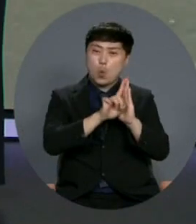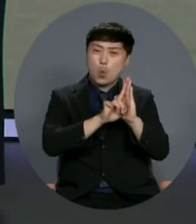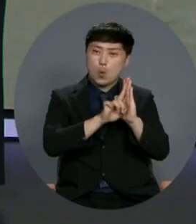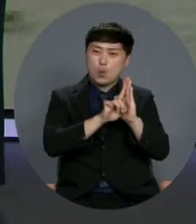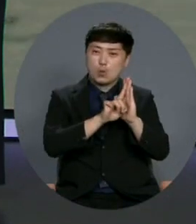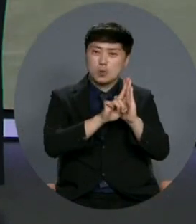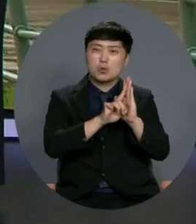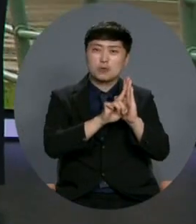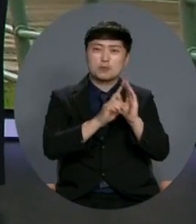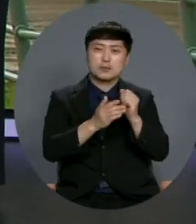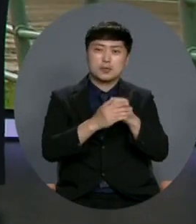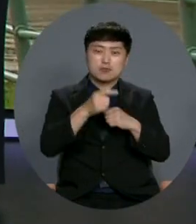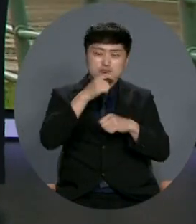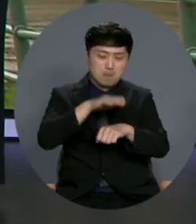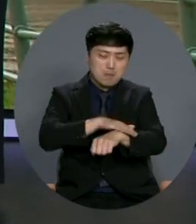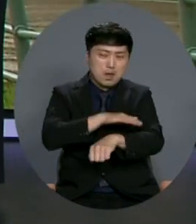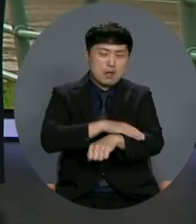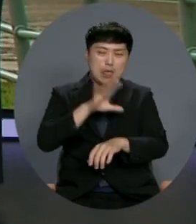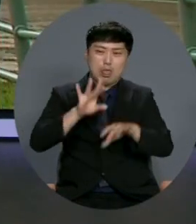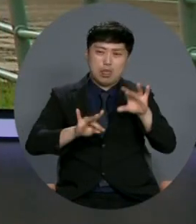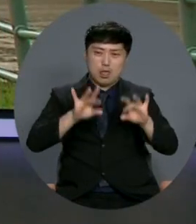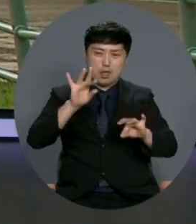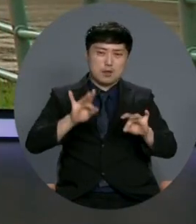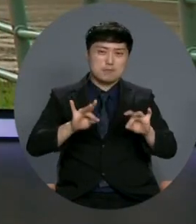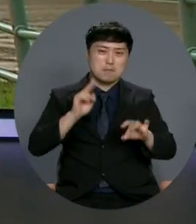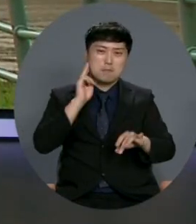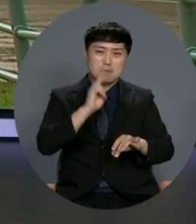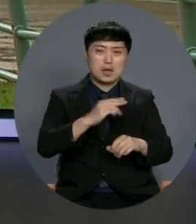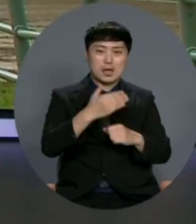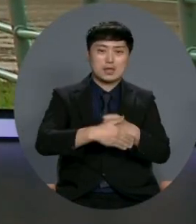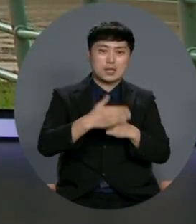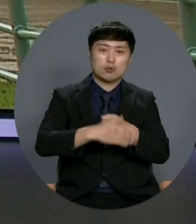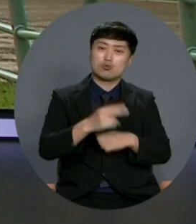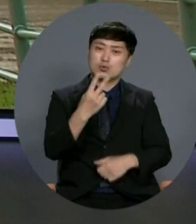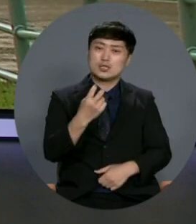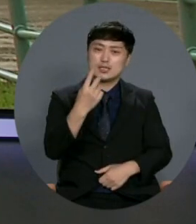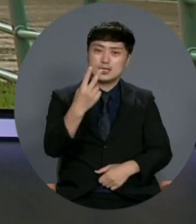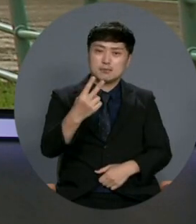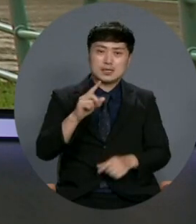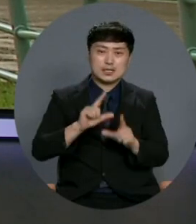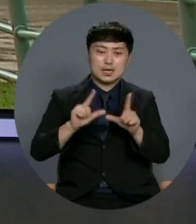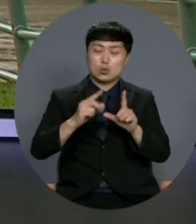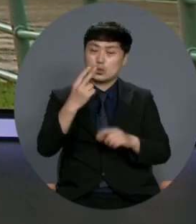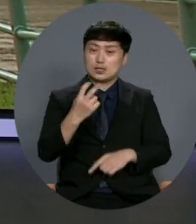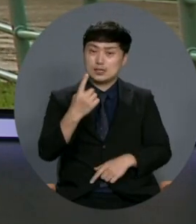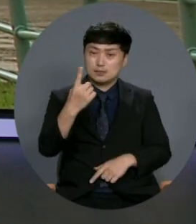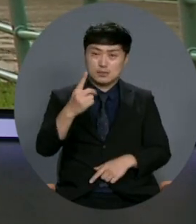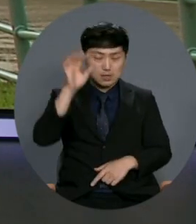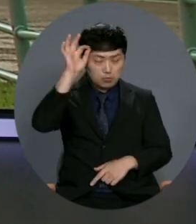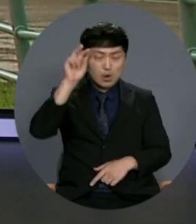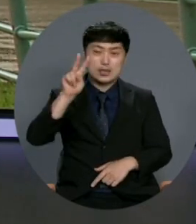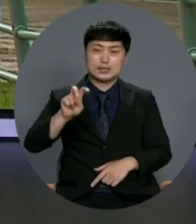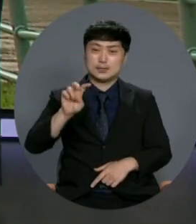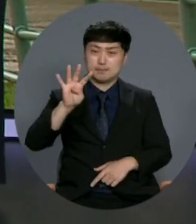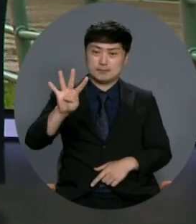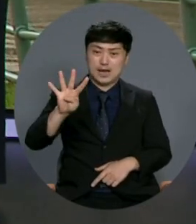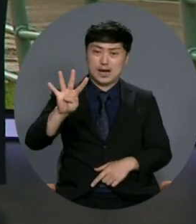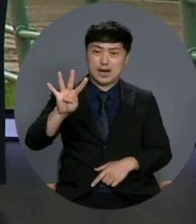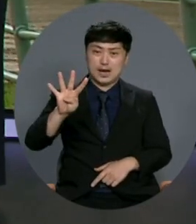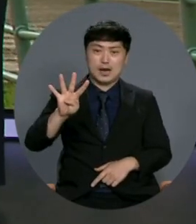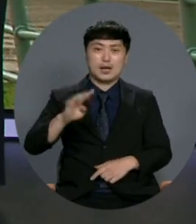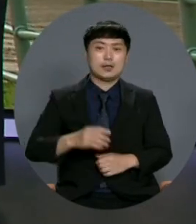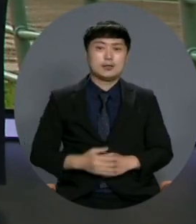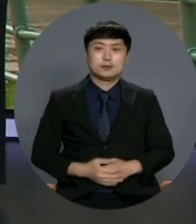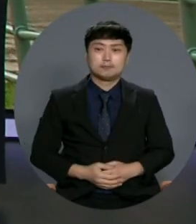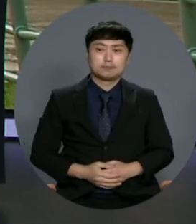조금 웃도는 가운데 습도가 높겠습니다 내일 아침 대구의 기온은 22도 안동은 21도 포항은 24도로